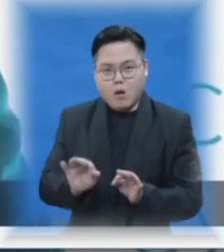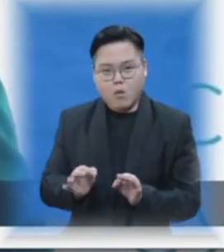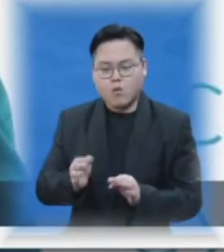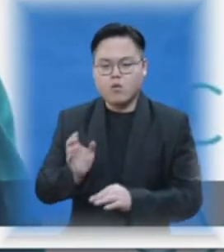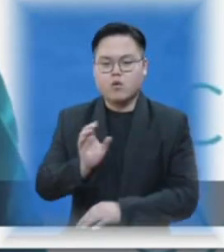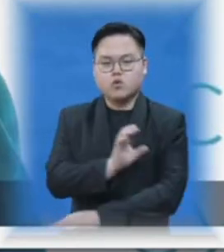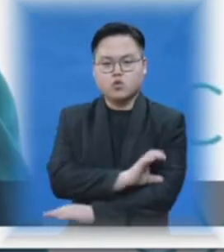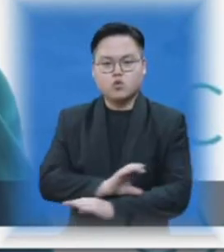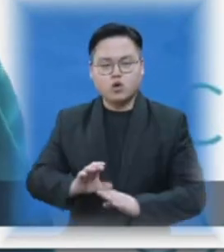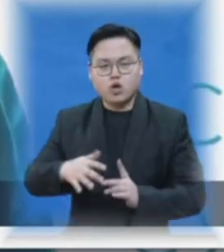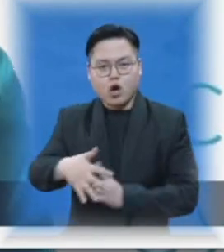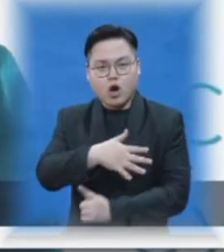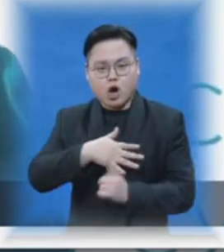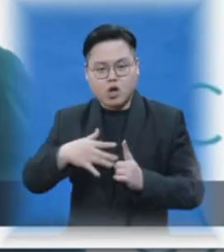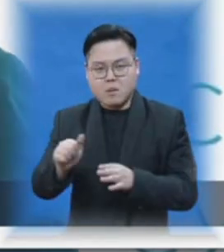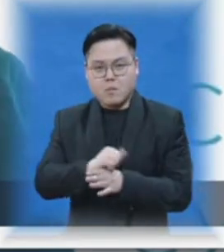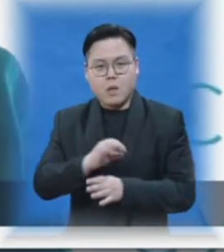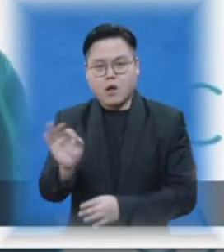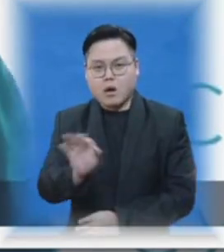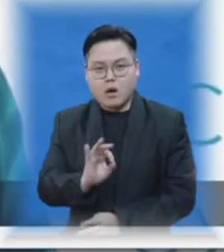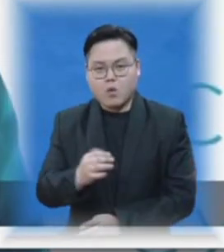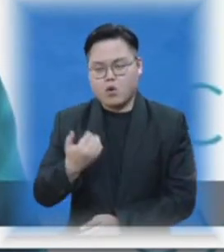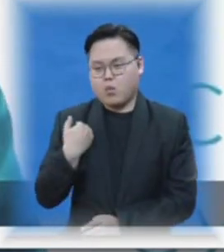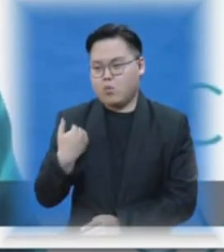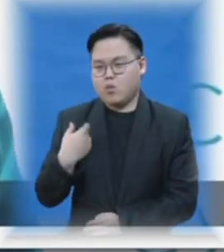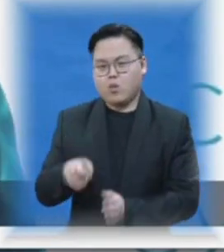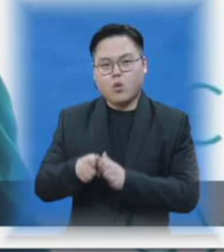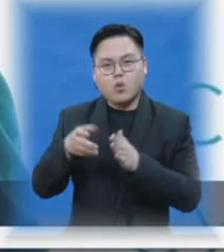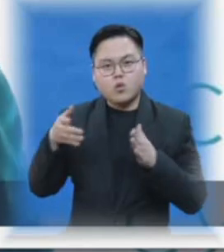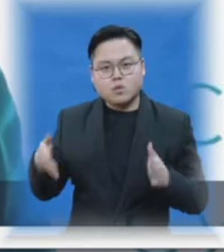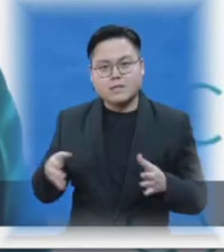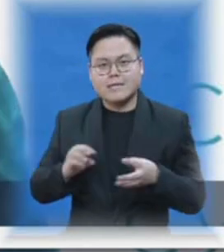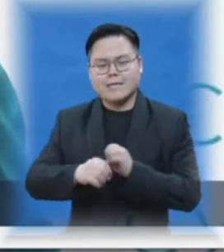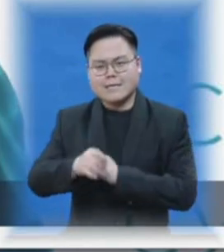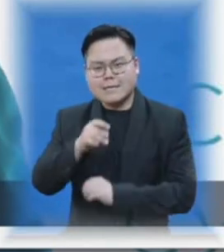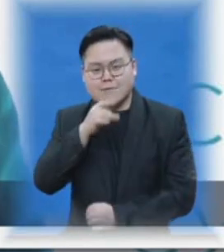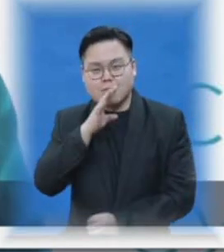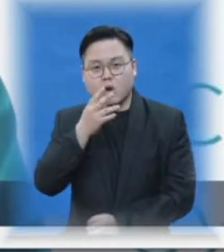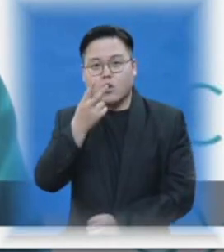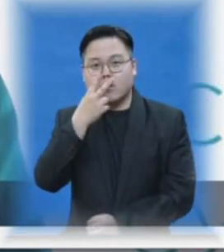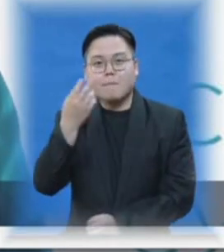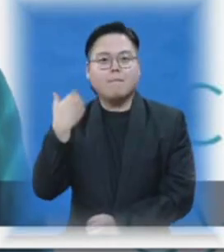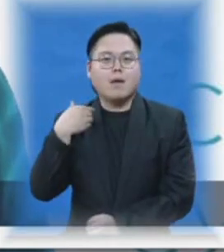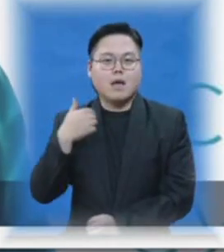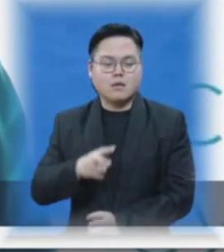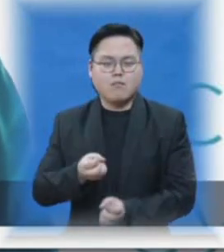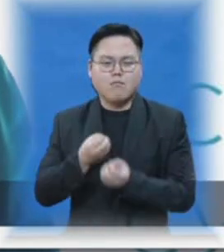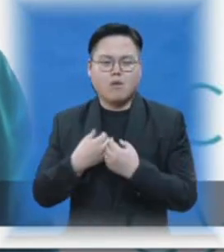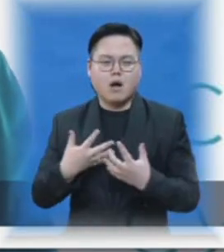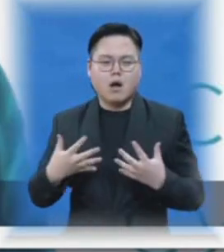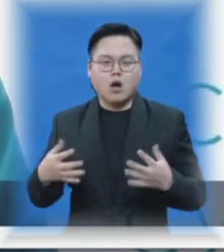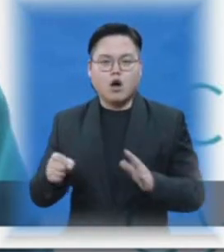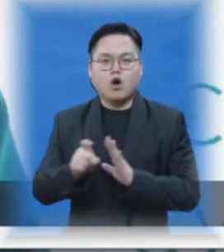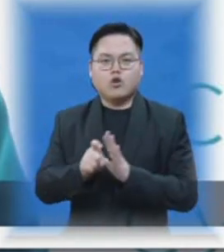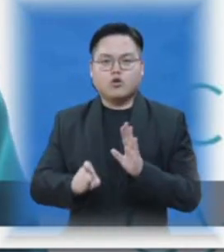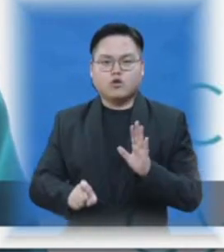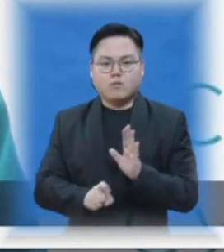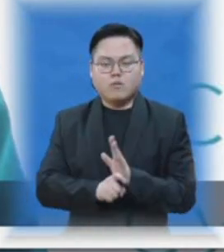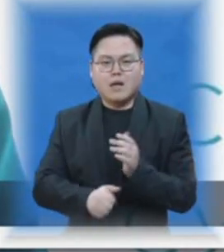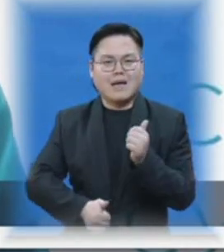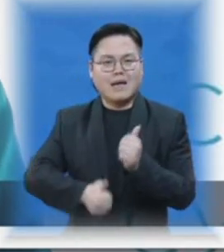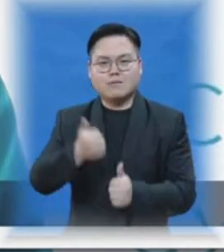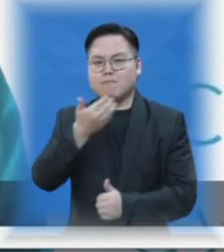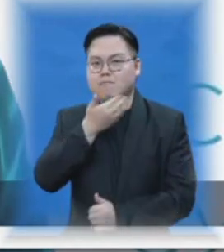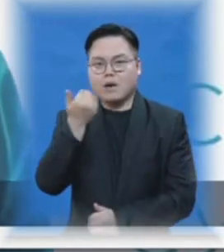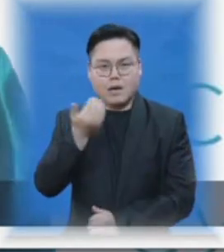Сургалтын орчин бэлэн болоогүй байдаг учраас өнгөрсөн хугацааны бидний энэ хэрэгжүүлэх гэж оролцсон олон одоо удаагийн хөтөлбөрийн шинжилэл бол маш амжилтгүй болсон.